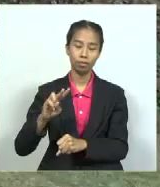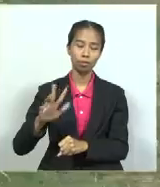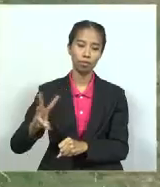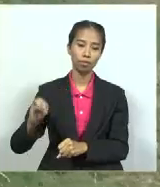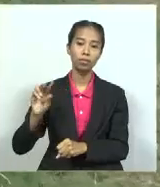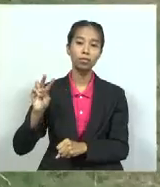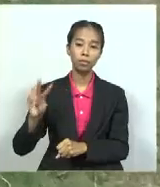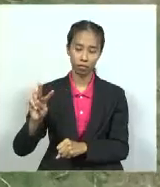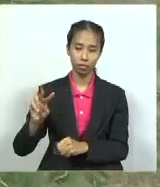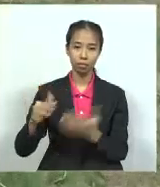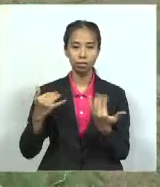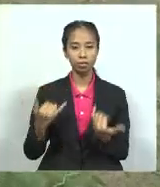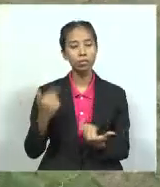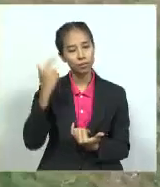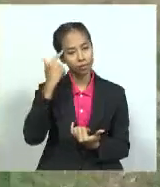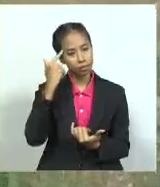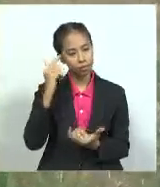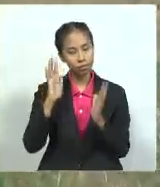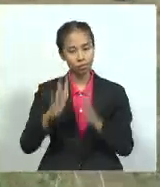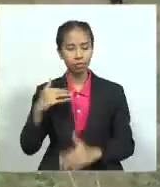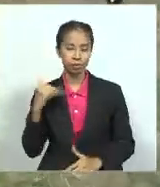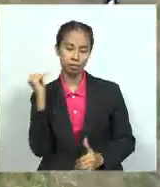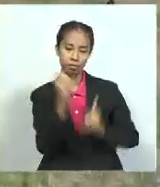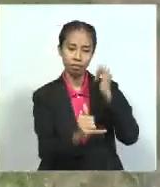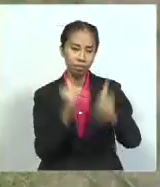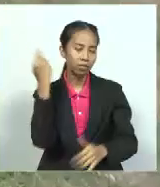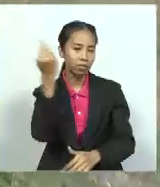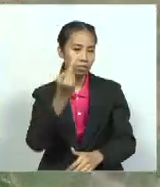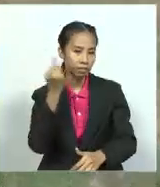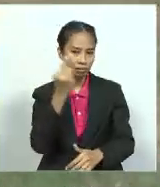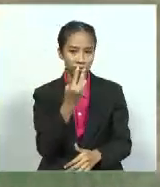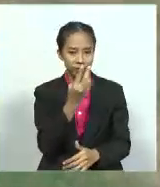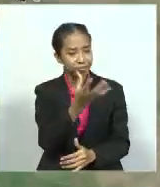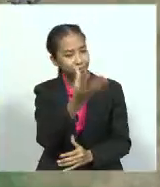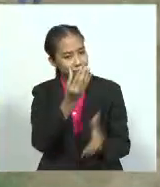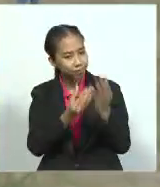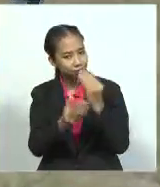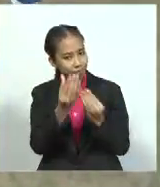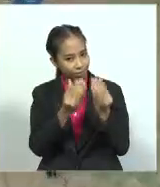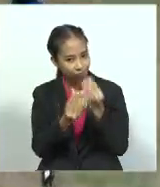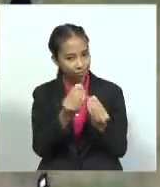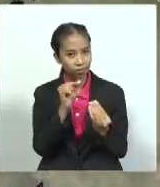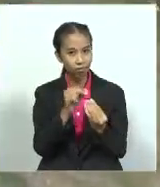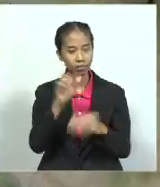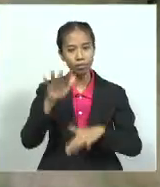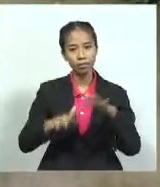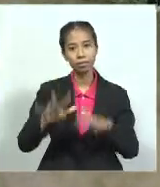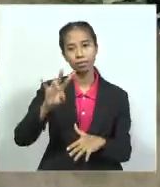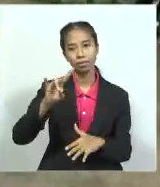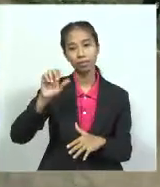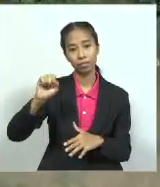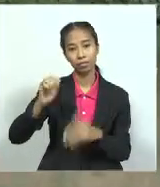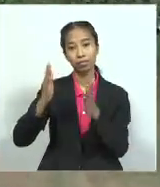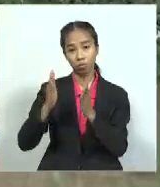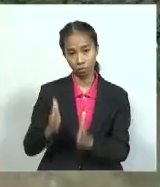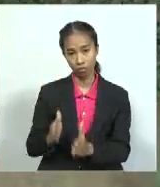อย่างที่บอกไปค่ะว่าเขาคาดการณ์ว่าน่าจะมีนักท่องเที่ยวมาเที่ยวชมงานมหัศจรรย์พันไม้นานาชาติกว่า 700,000 คน